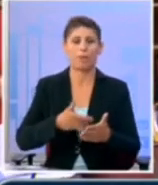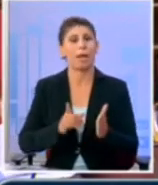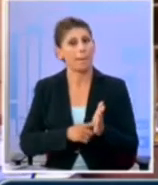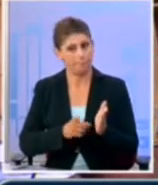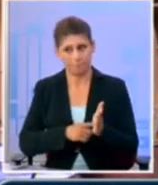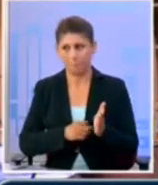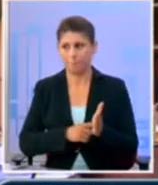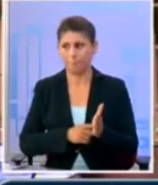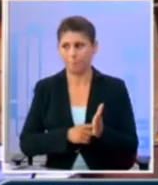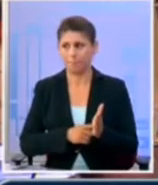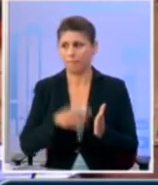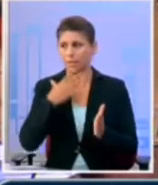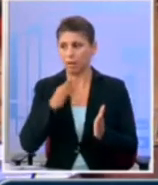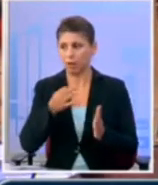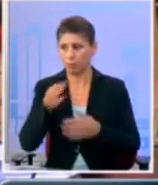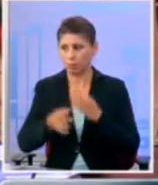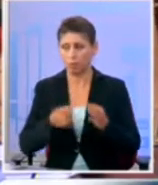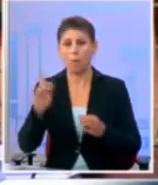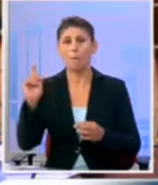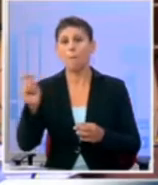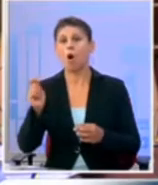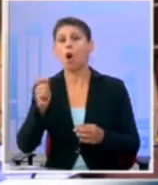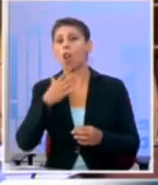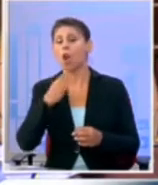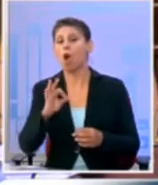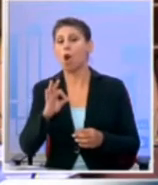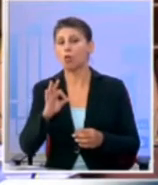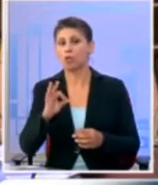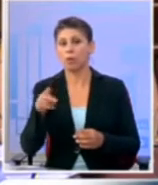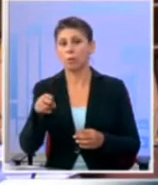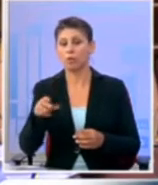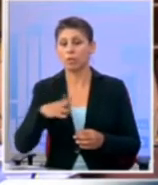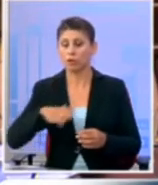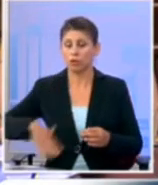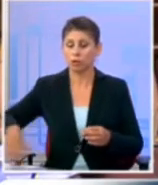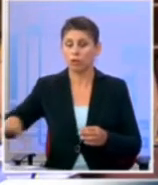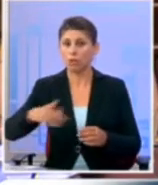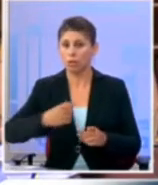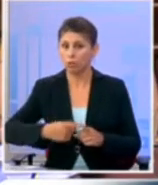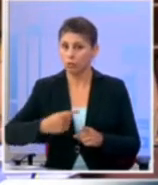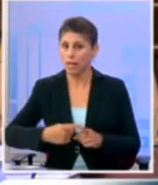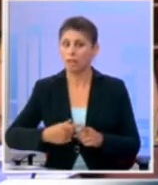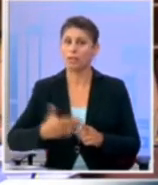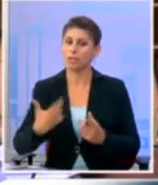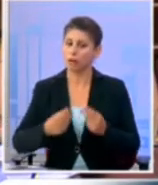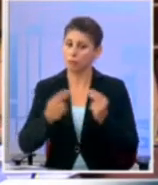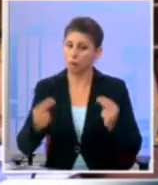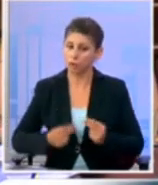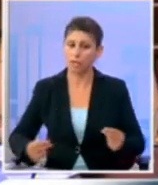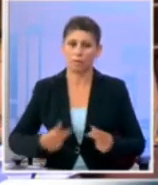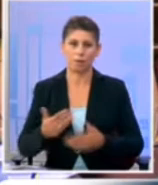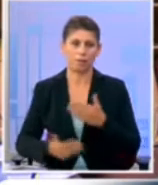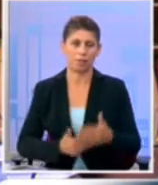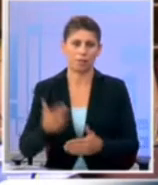να, για τους λόγους που έχουν αναφερθεί, τους πολιτικούς λόγους που αφορούν το λαό μας, τη χώρα μας, να έχουμε αποτέλεσμα τη διαδικασία